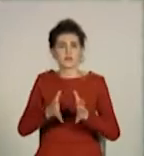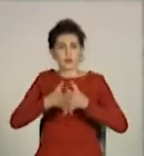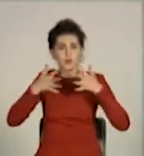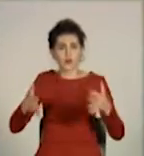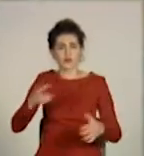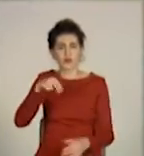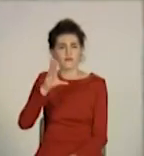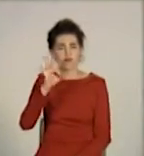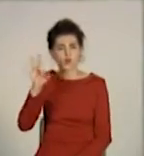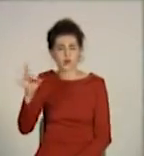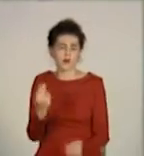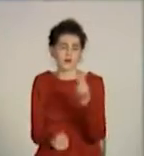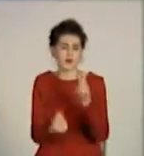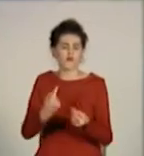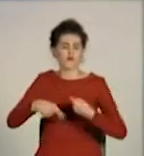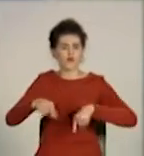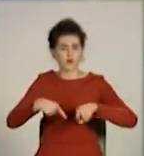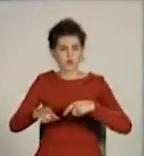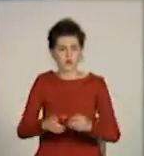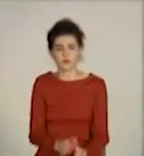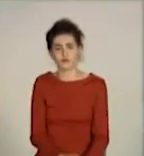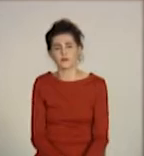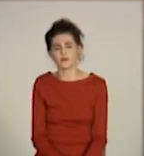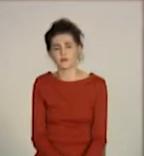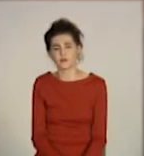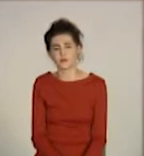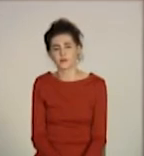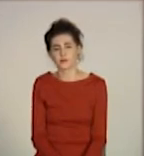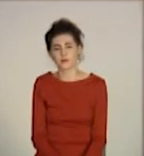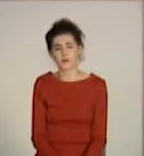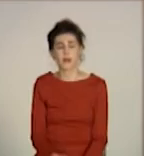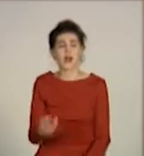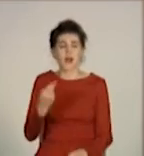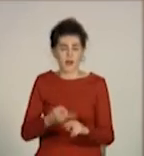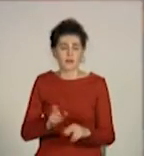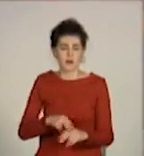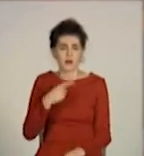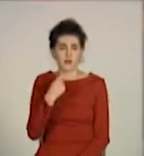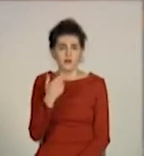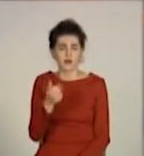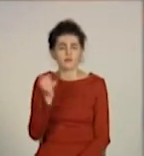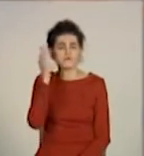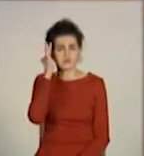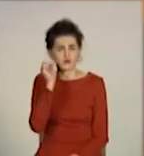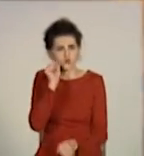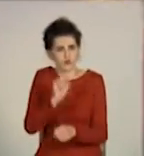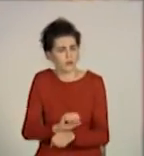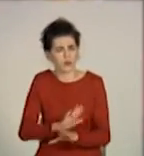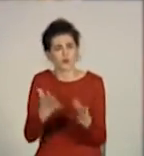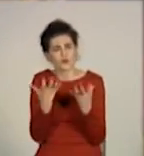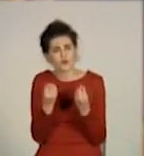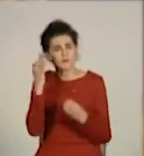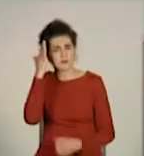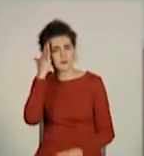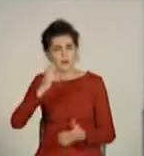ньому хлопці грають у футбол. Та на цьому подружжя Пономарчук зупинятися не хоче. Діляться,